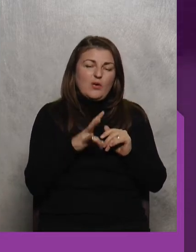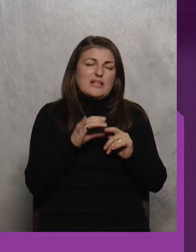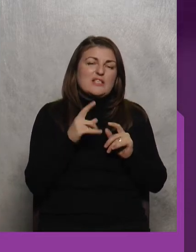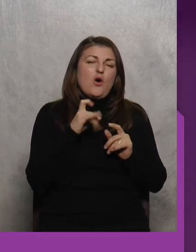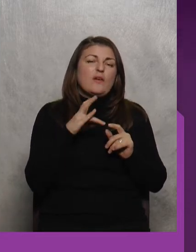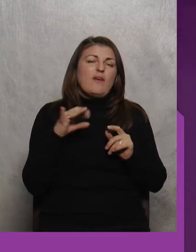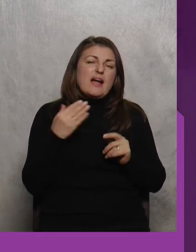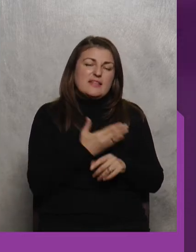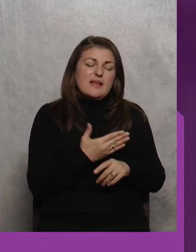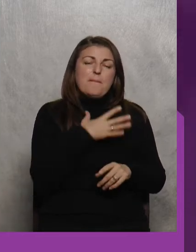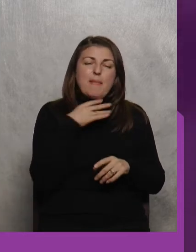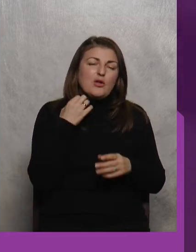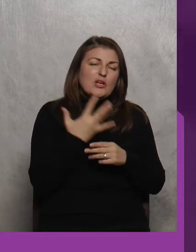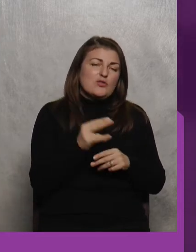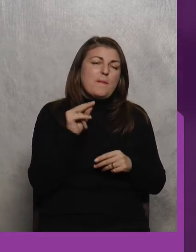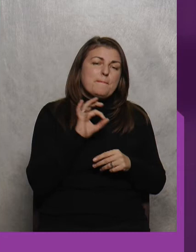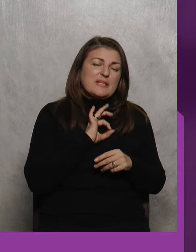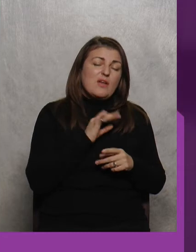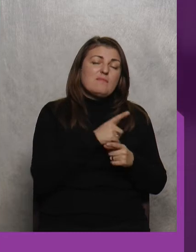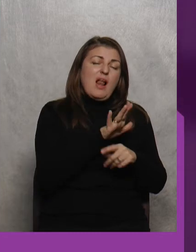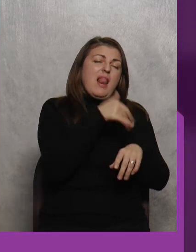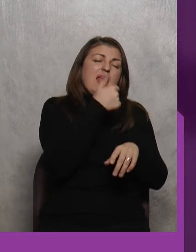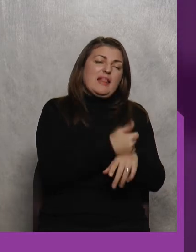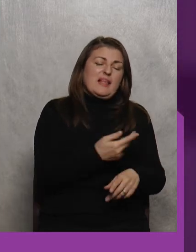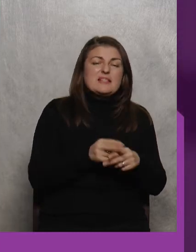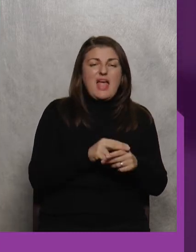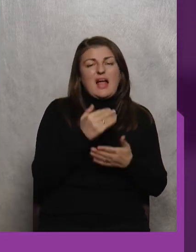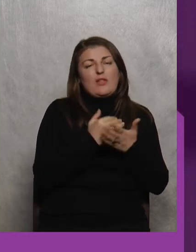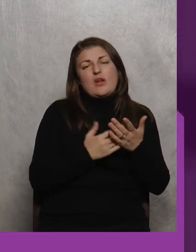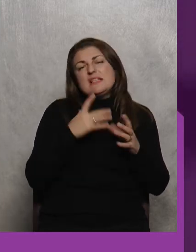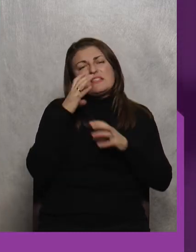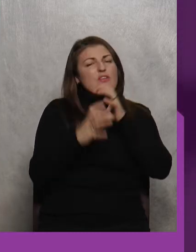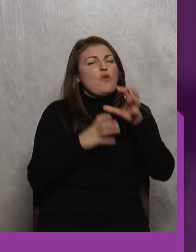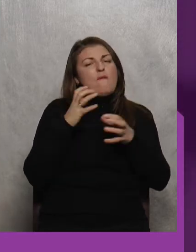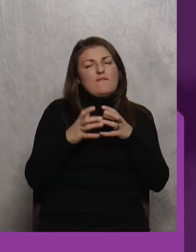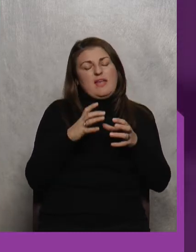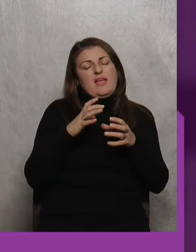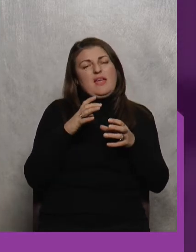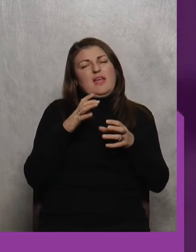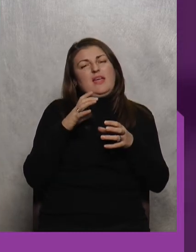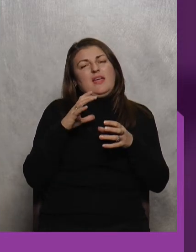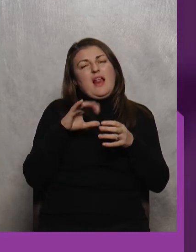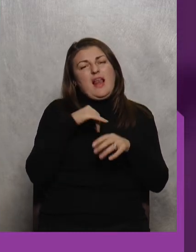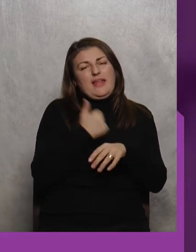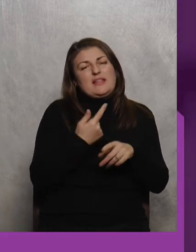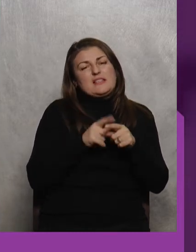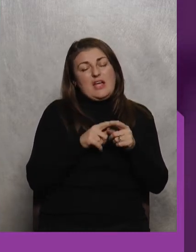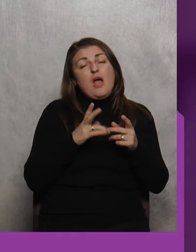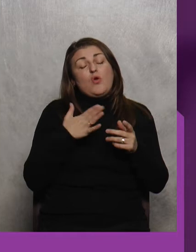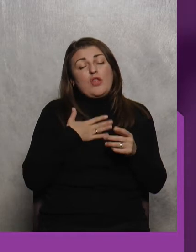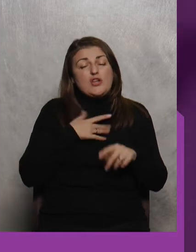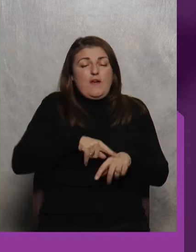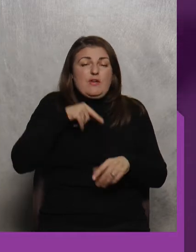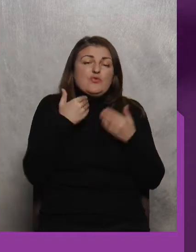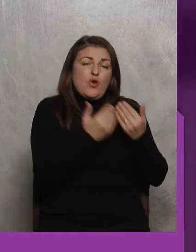ви сказали, що це лідер. Призером, да, лідер цієї категорії, світовий лідер цієї категорії, але наші вже відчули